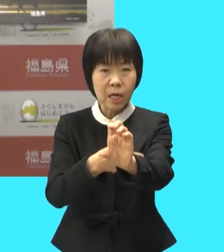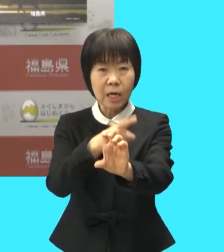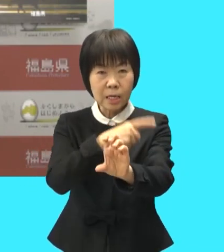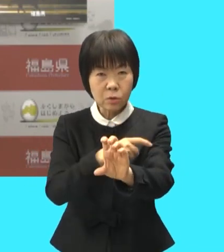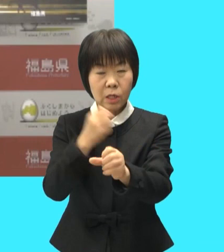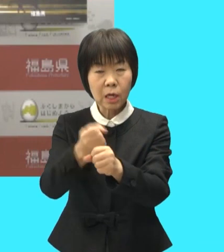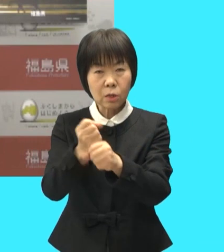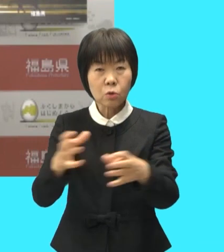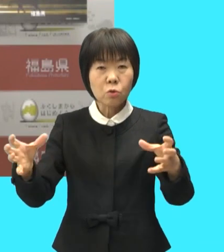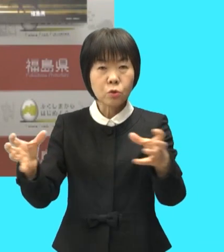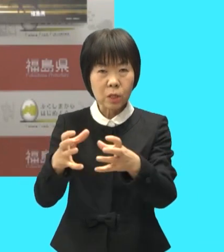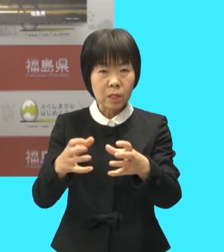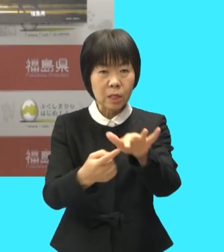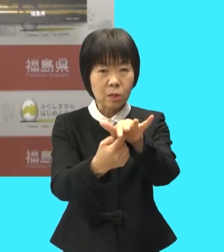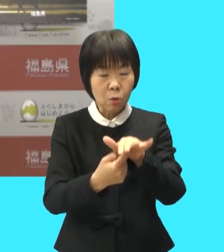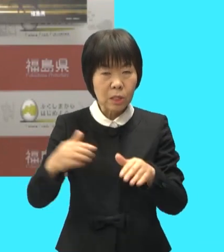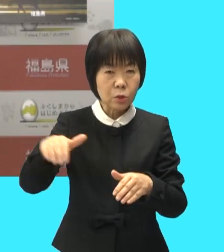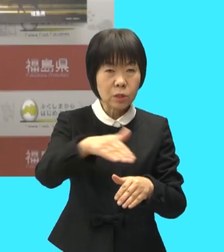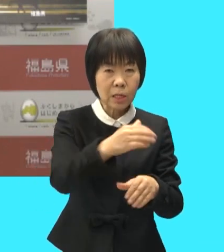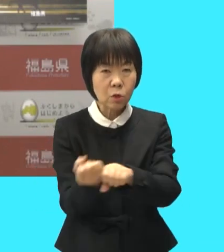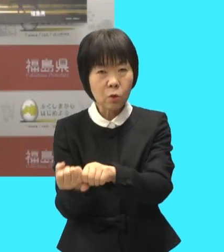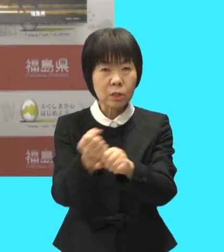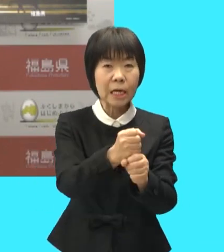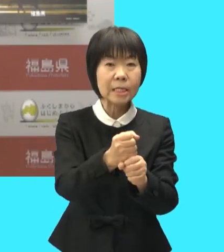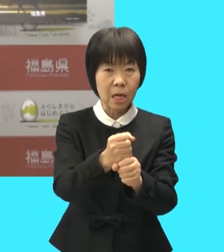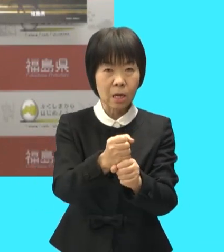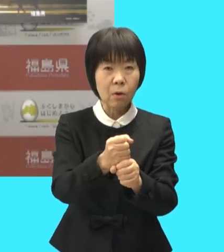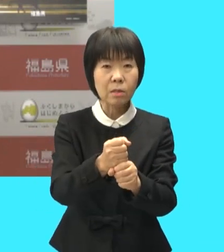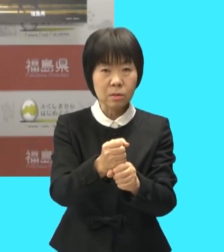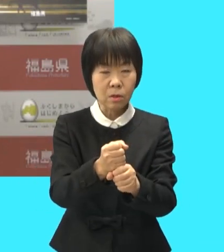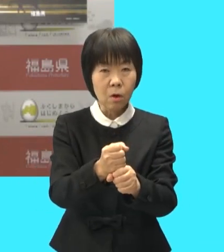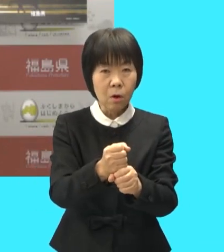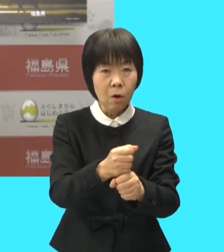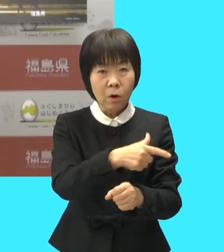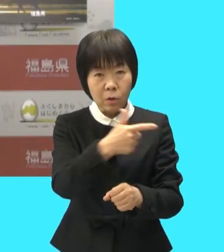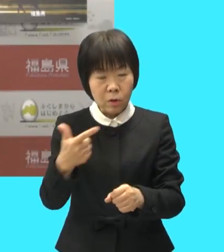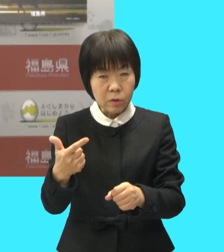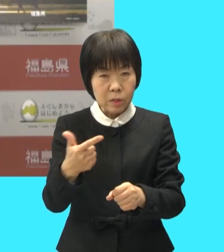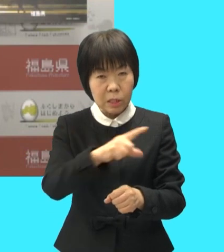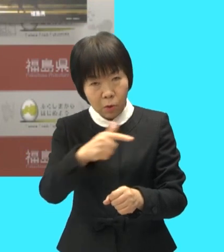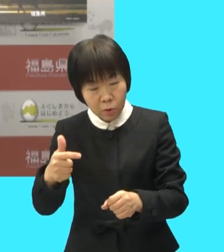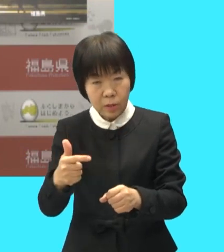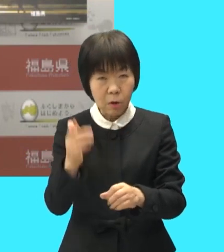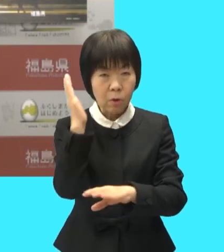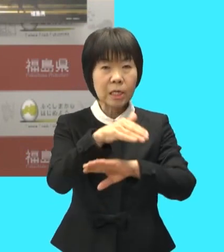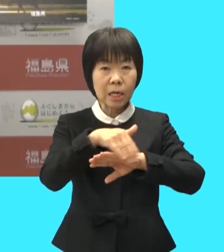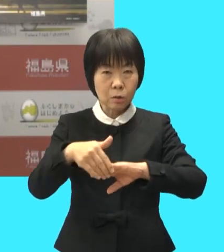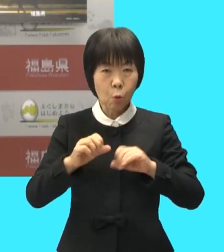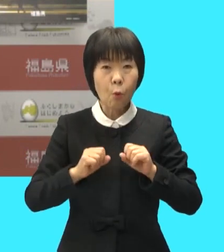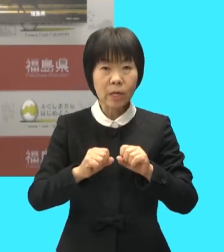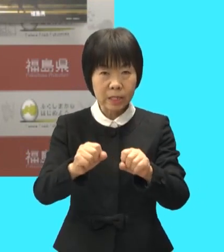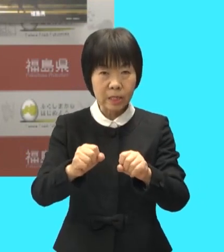の集積、農林水産業の再生を図るなど、大胆な施策を展開することに